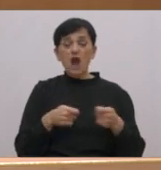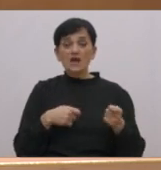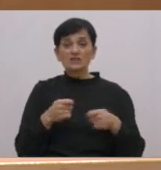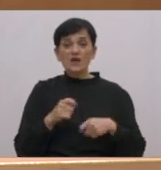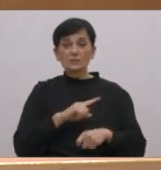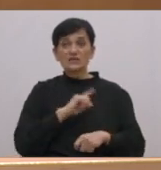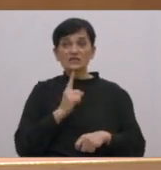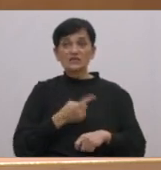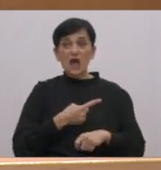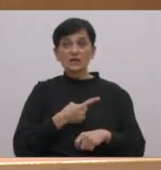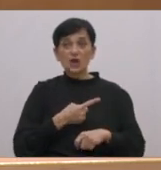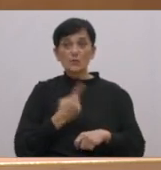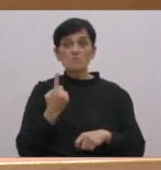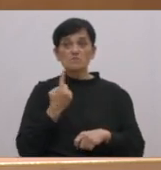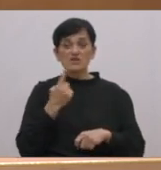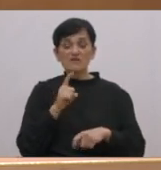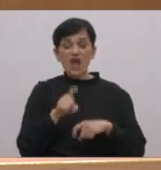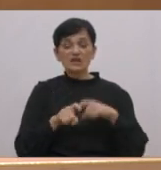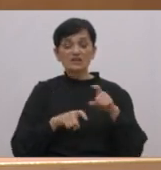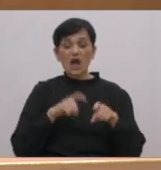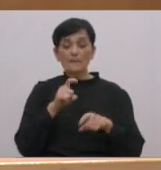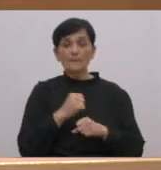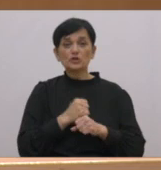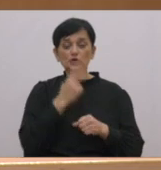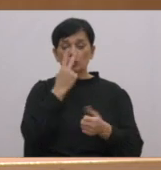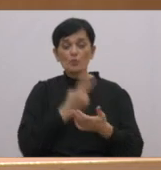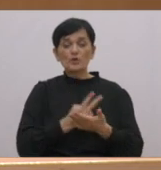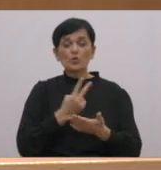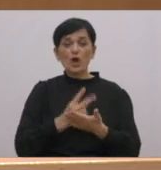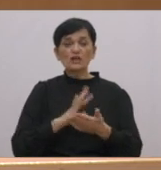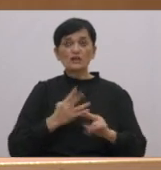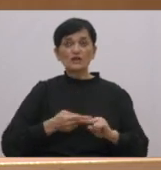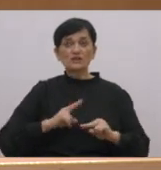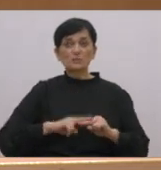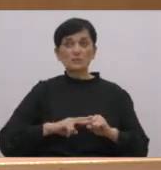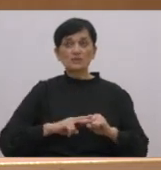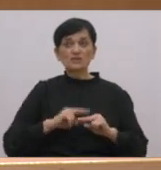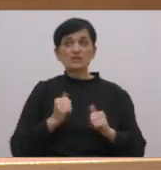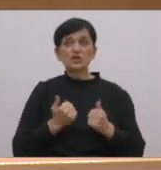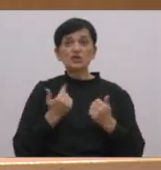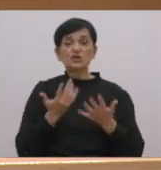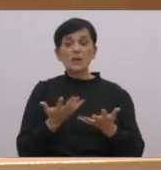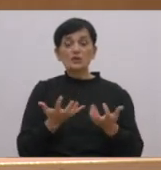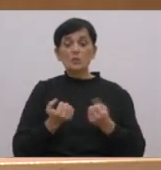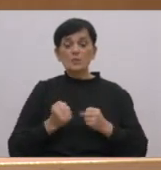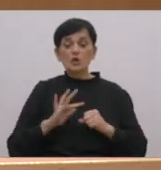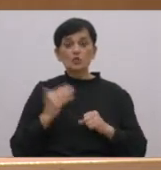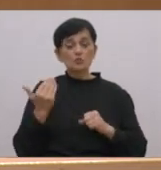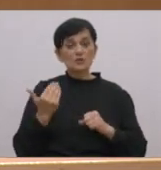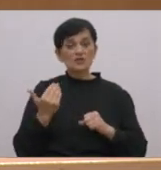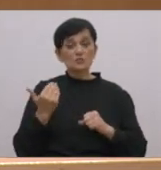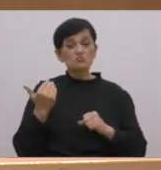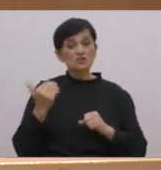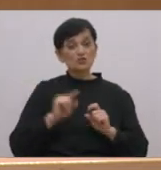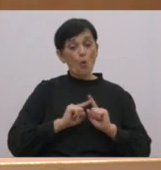ძალამ გადადგას პირველი ნაბიჯები. და მიუხედავად იმისა, რამდენად მიუღებელია